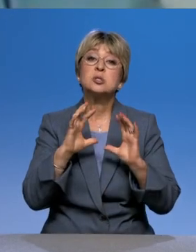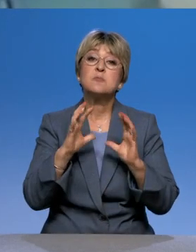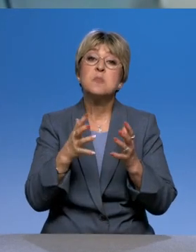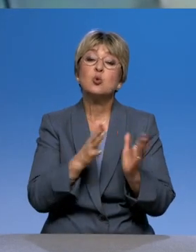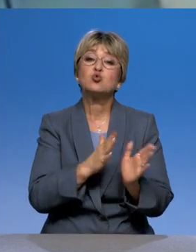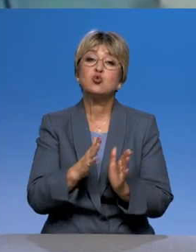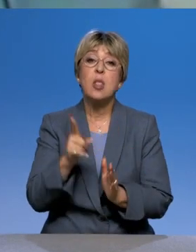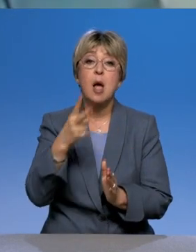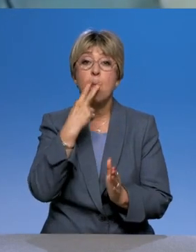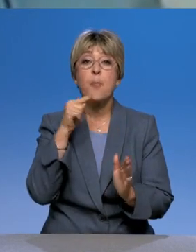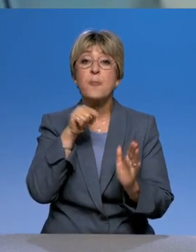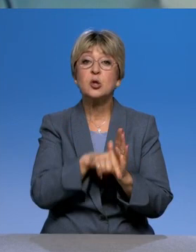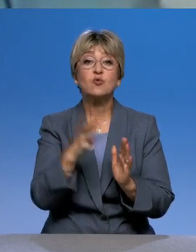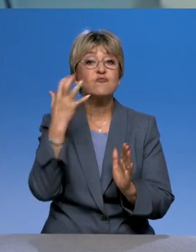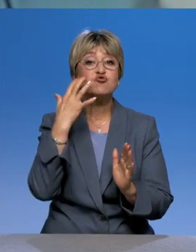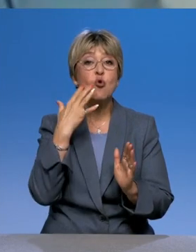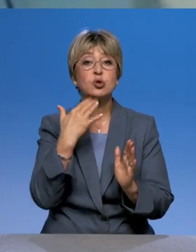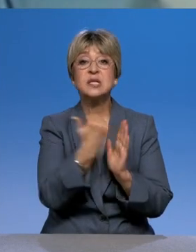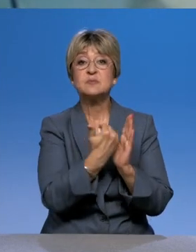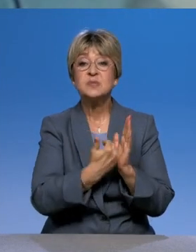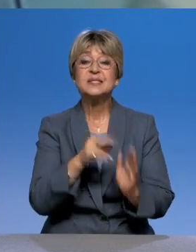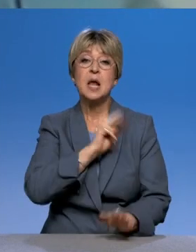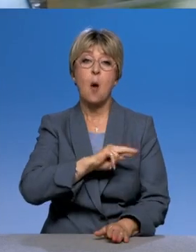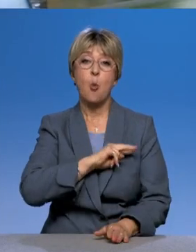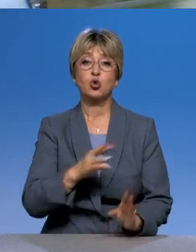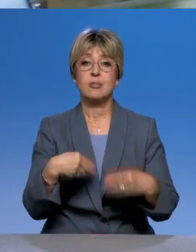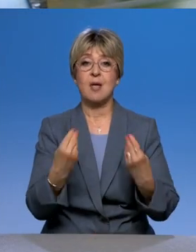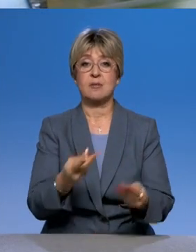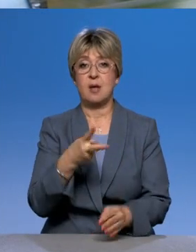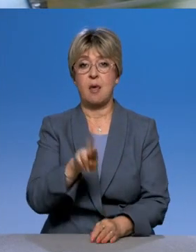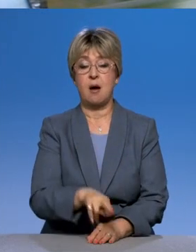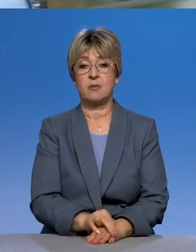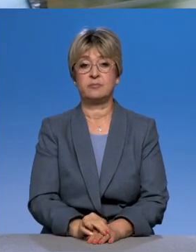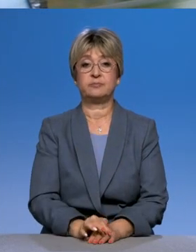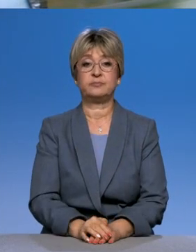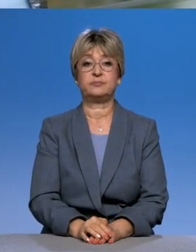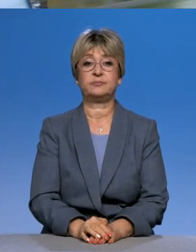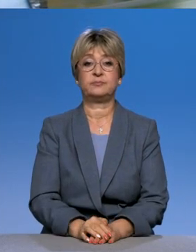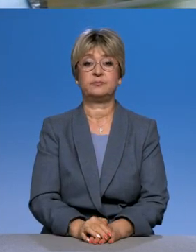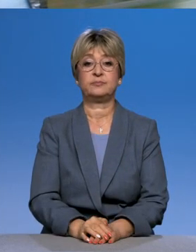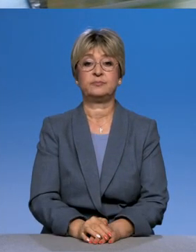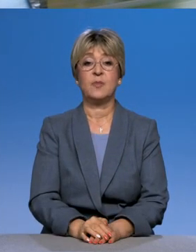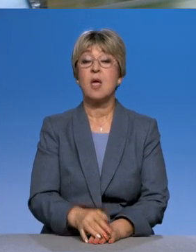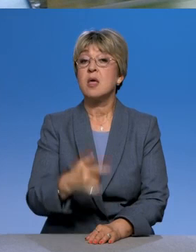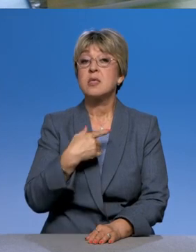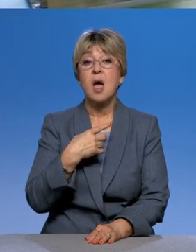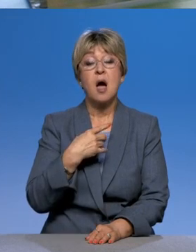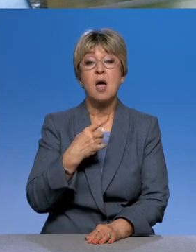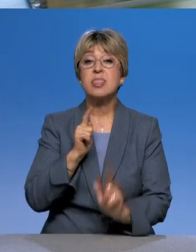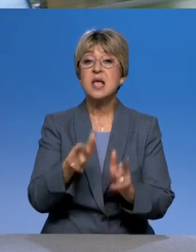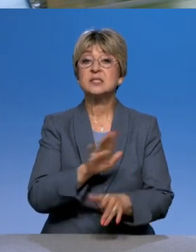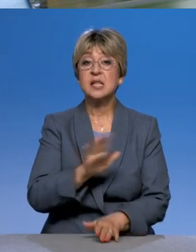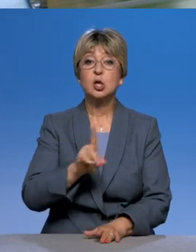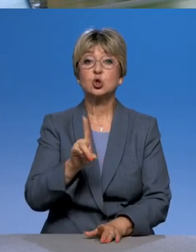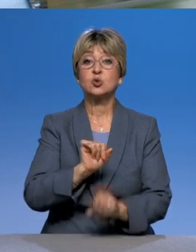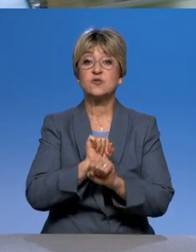Она теперь попадет в черный список работодателей. Ну, на самом деле, Алексей, я с вами не совсем соглашусь. Мне кажется, что отстаивать свои